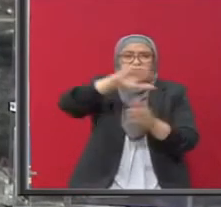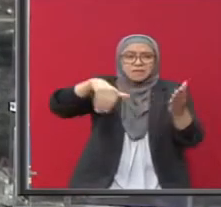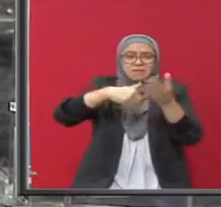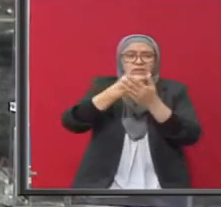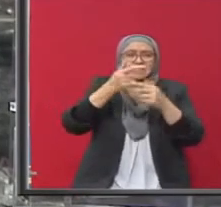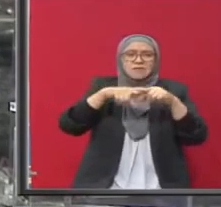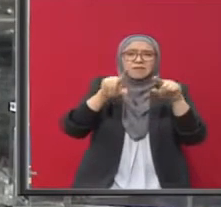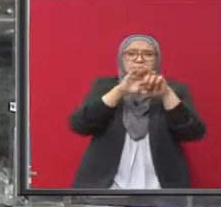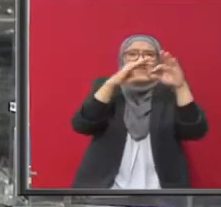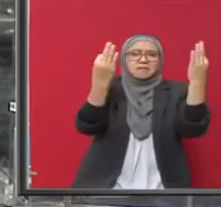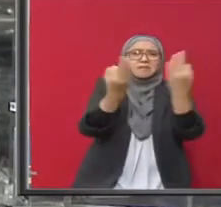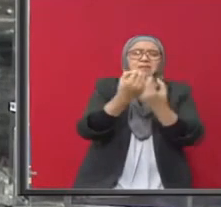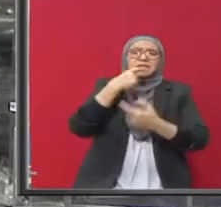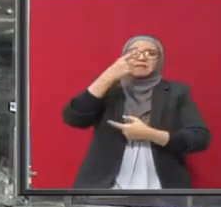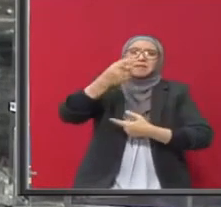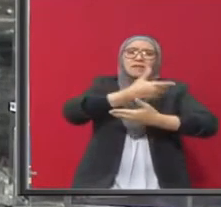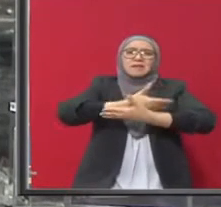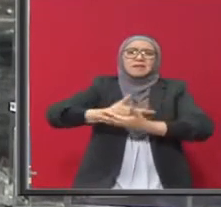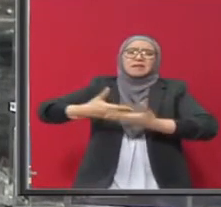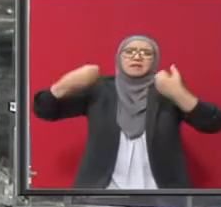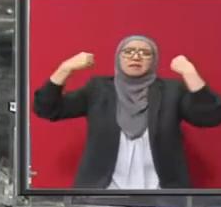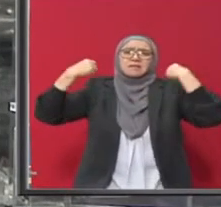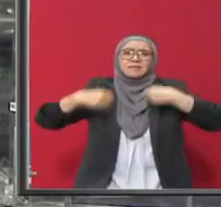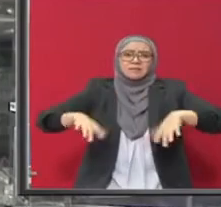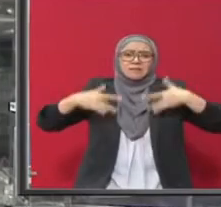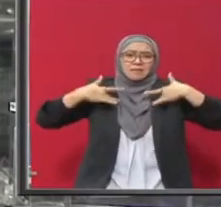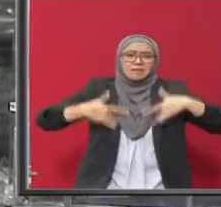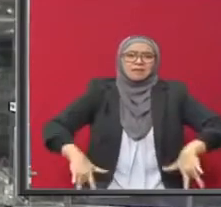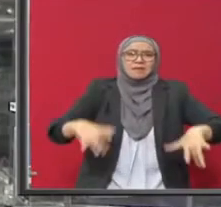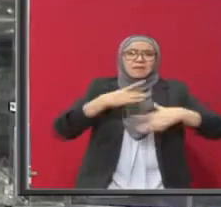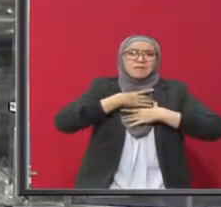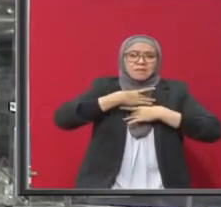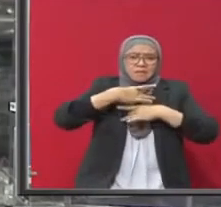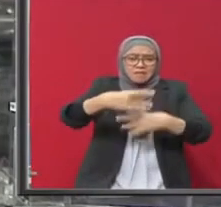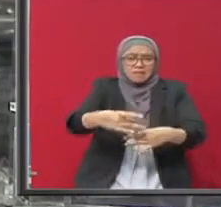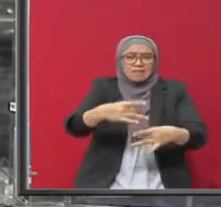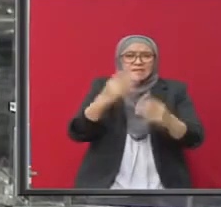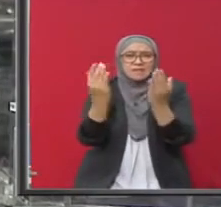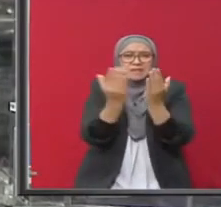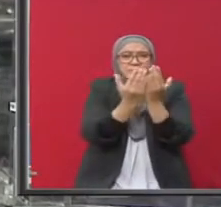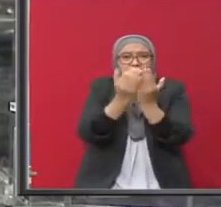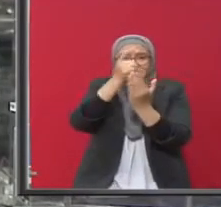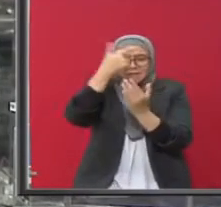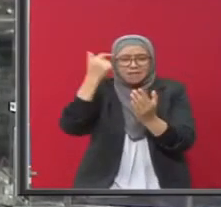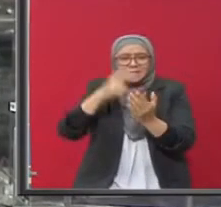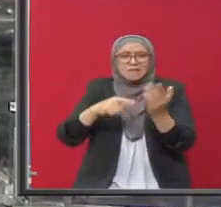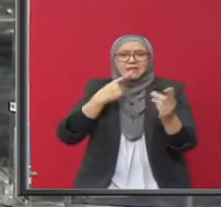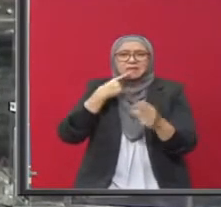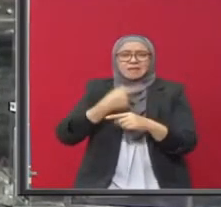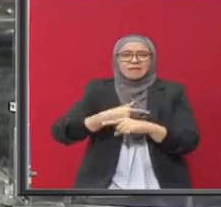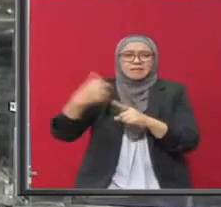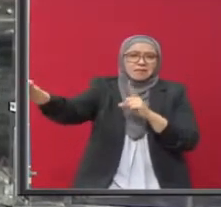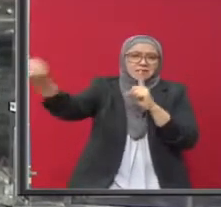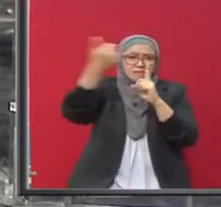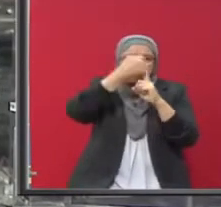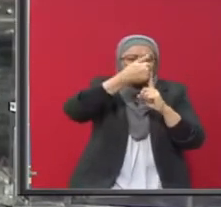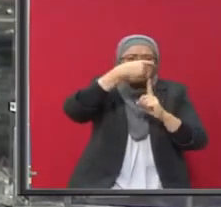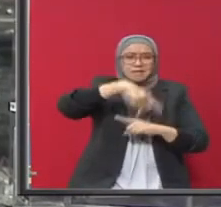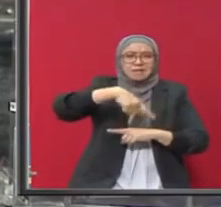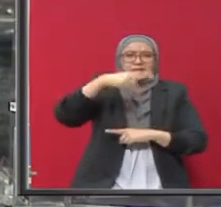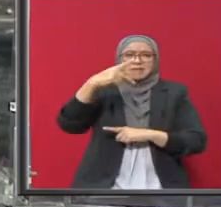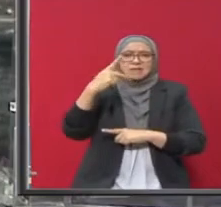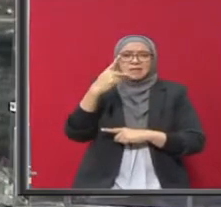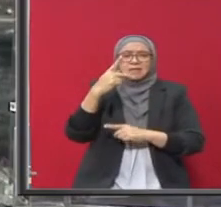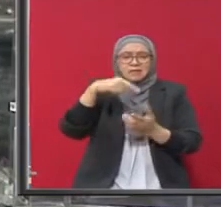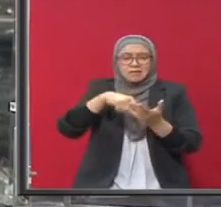menyatakan anak mereka hilang minat ke sekolah susulan perintah PKP ini. Saya dimaklumkan Kementerian Komunikasi dan